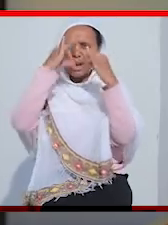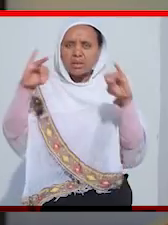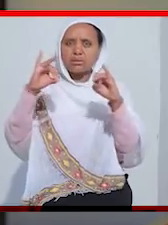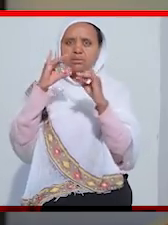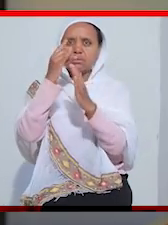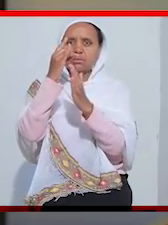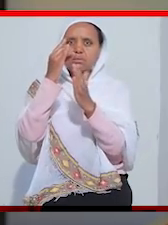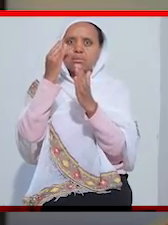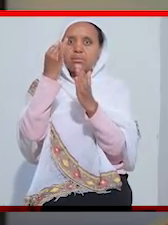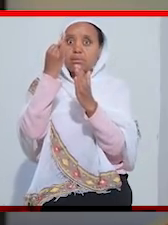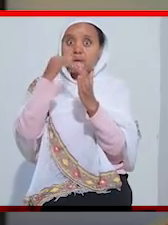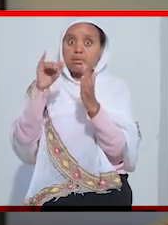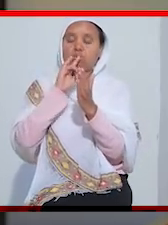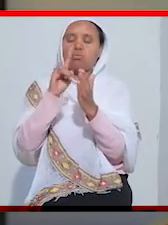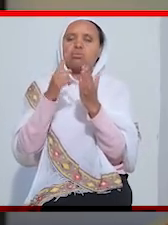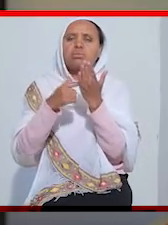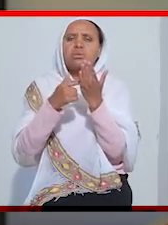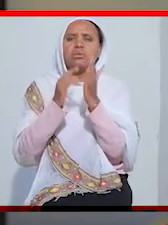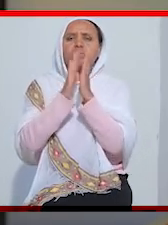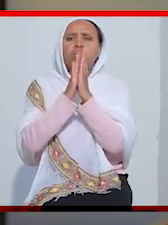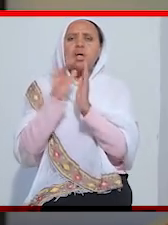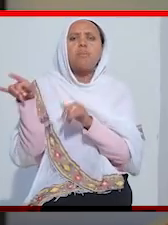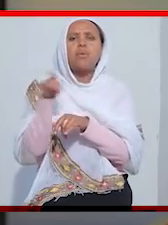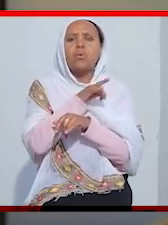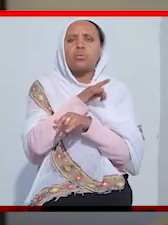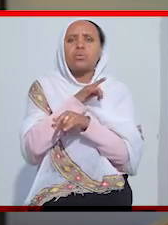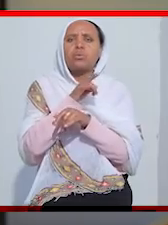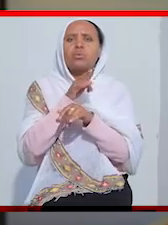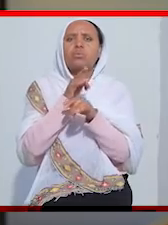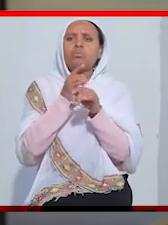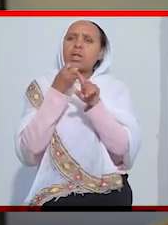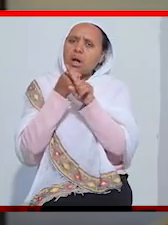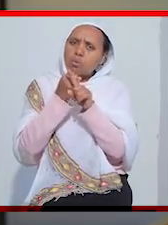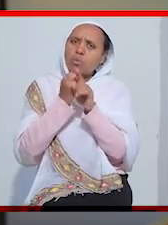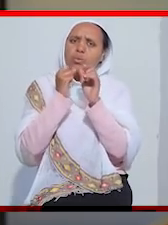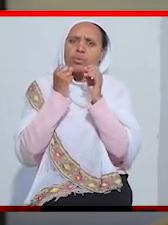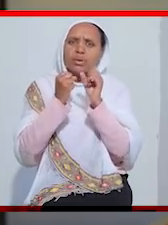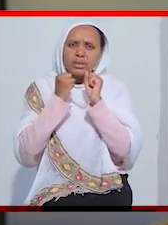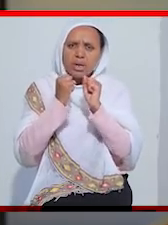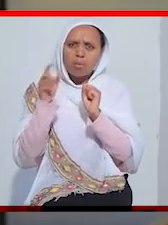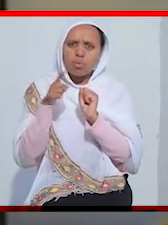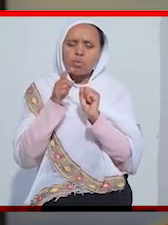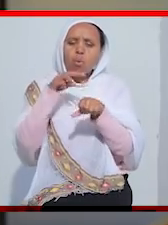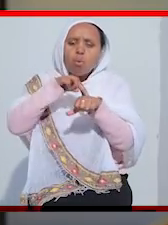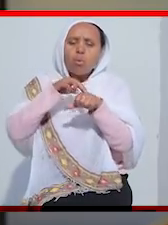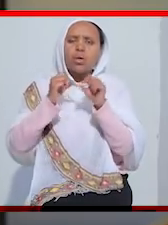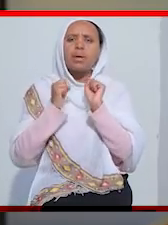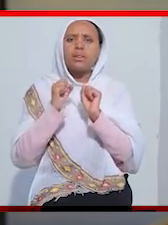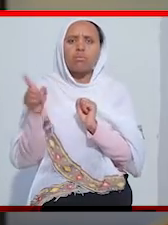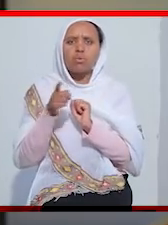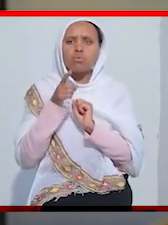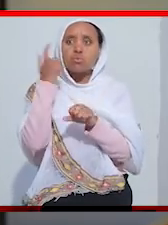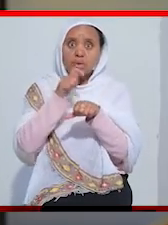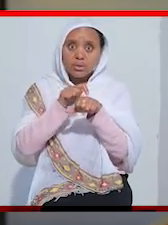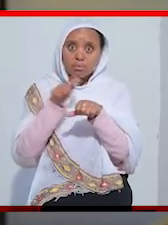ነው። በመንፈቀ ሌሊት ደግሞ እመኒ በዓለ ጸሎት ጸሎተኛም ቢሆን በተጋድሎ የጸናም ቢሆን ቁሞ